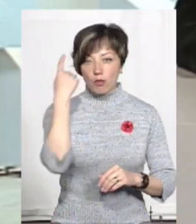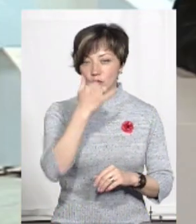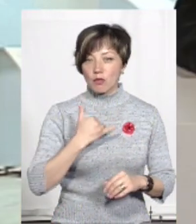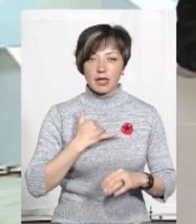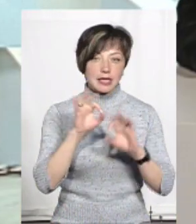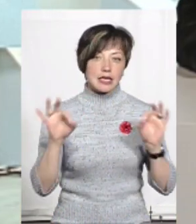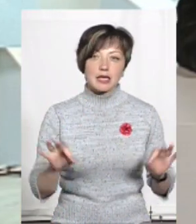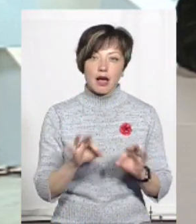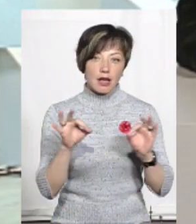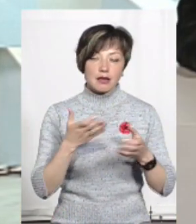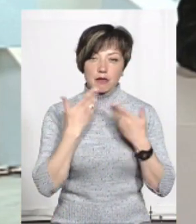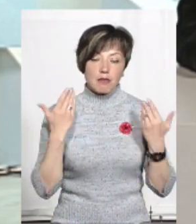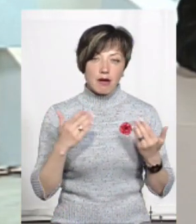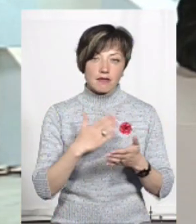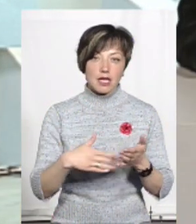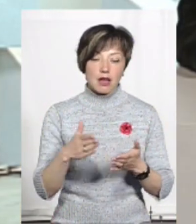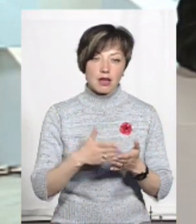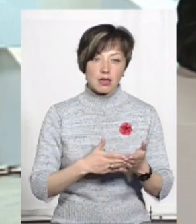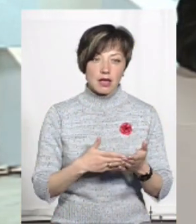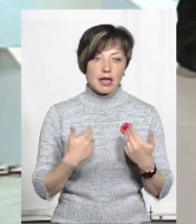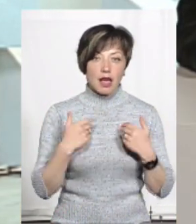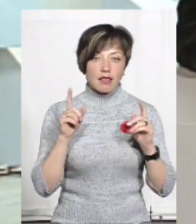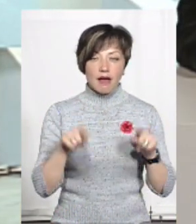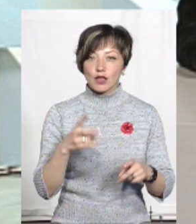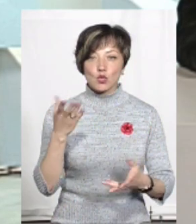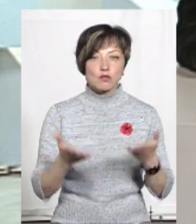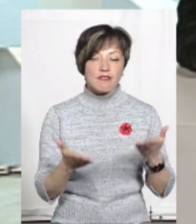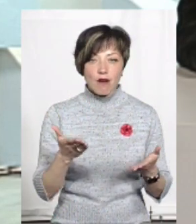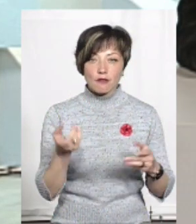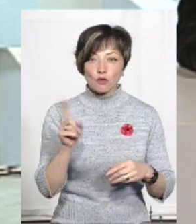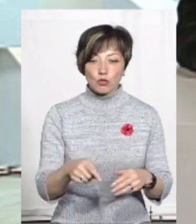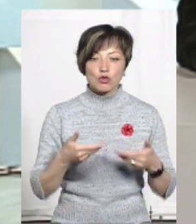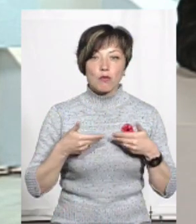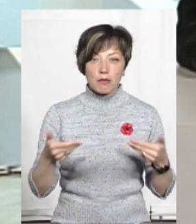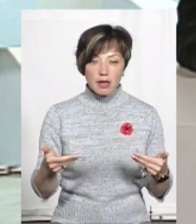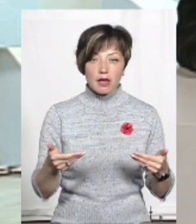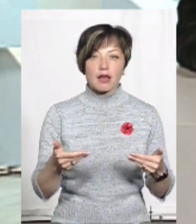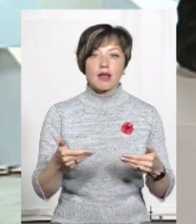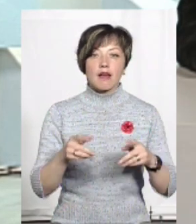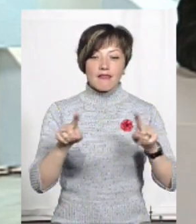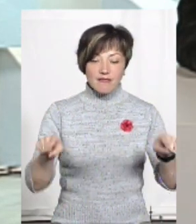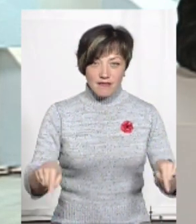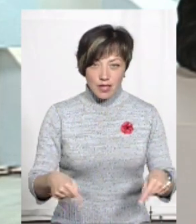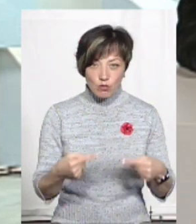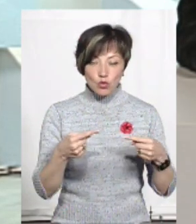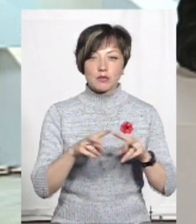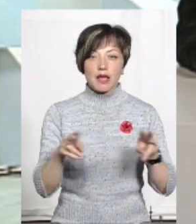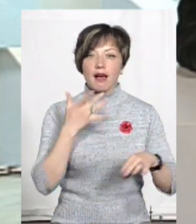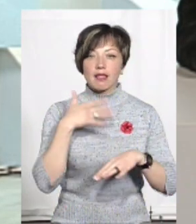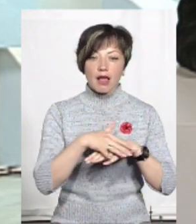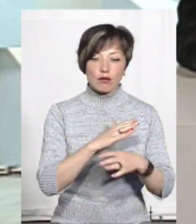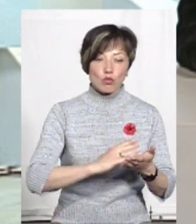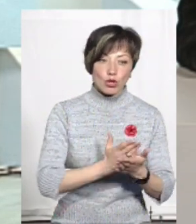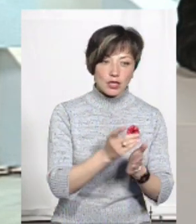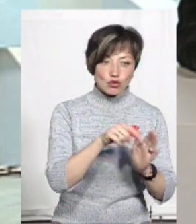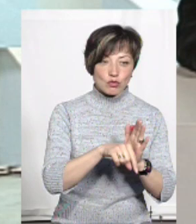мене немає ніяких взагалі, я навіть і не сумніваюся в тому, що ми відбудуємося як нація в